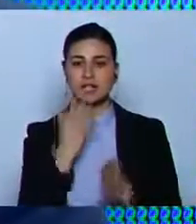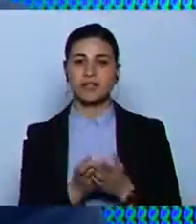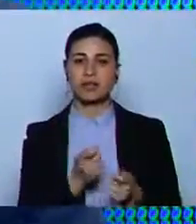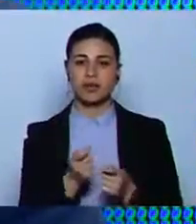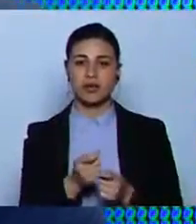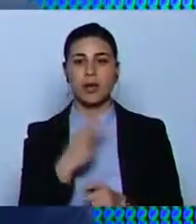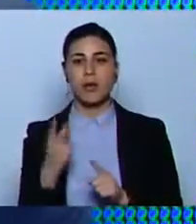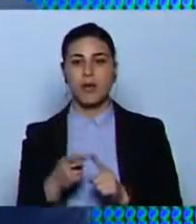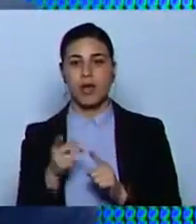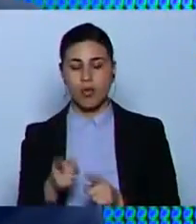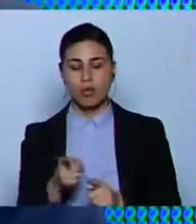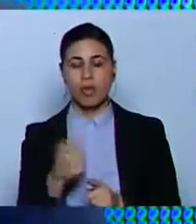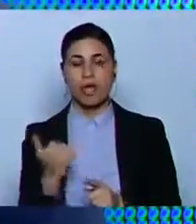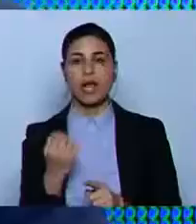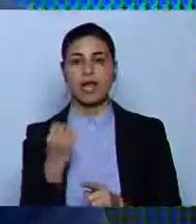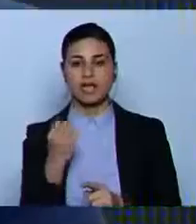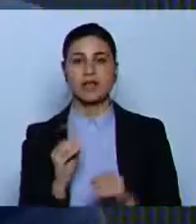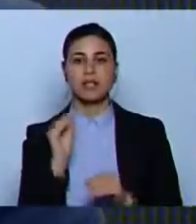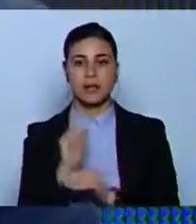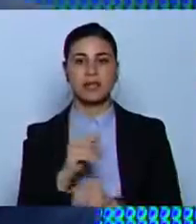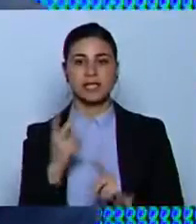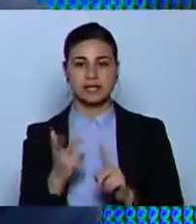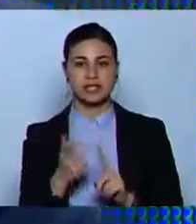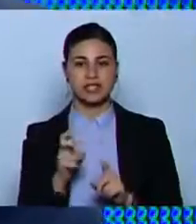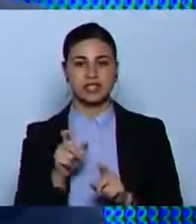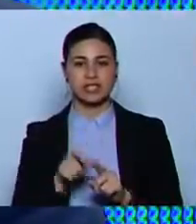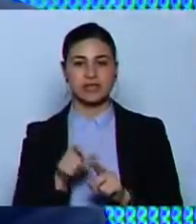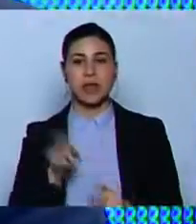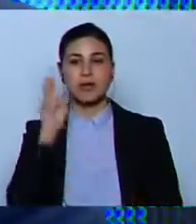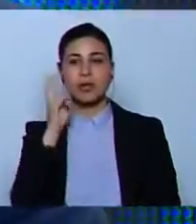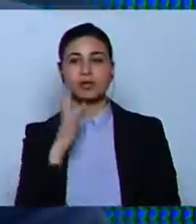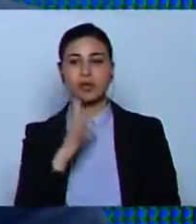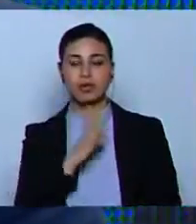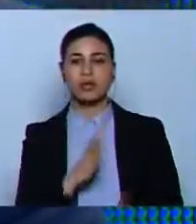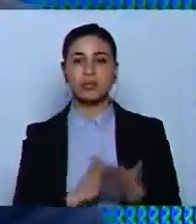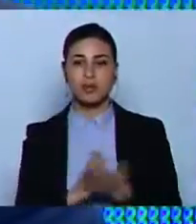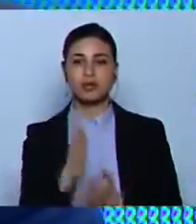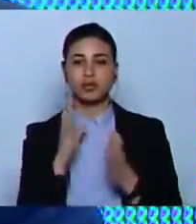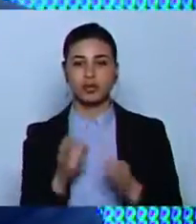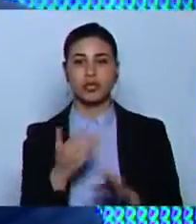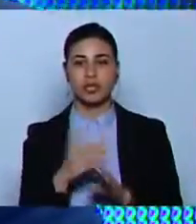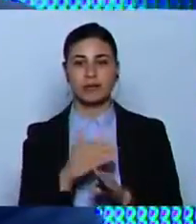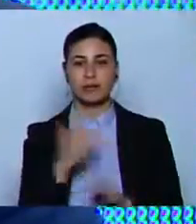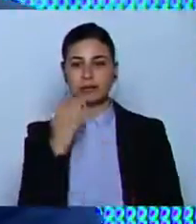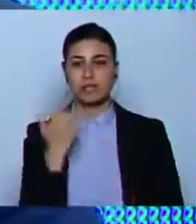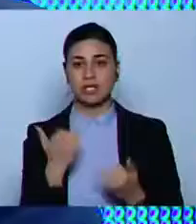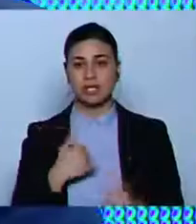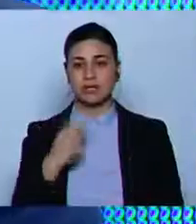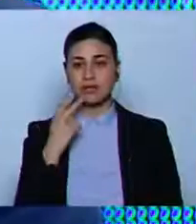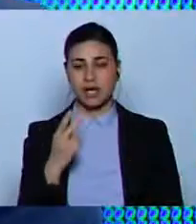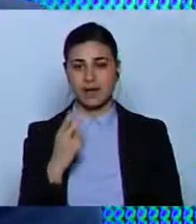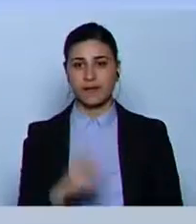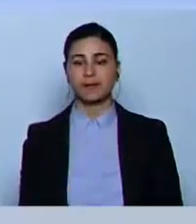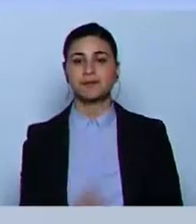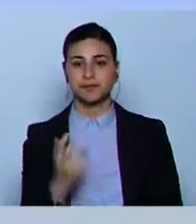მეორე ორდონიანი, ერდონიანი, ეხლა კიდევ რაღაც იცვლება. თავობას უნდა ქონდეს მიზანმიმართული სწორი თანმიმდევრული პოლიტიკა. დღეს ხედავთ, რომ მით უმეტეს